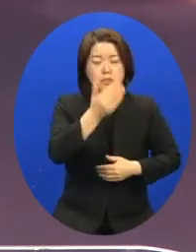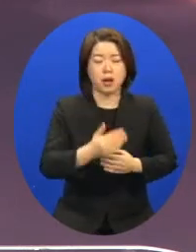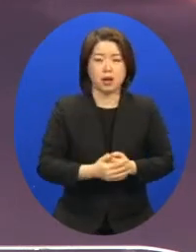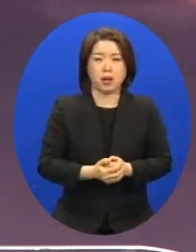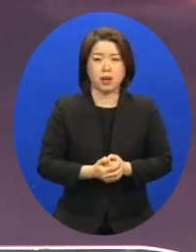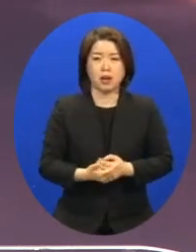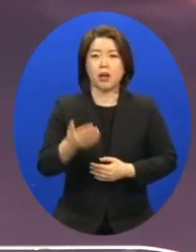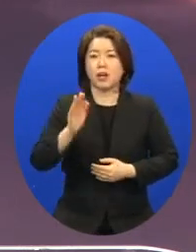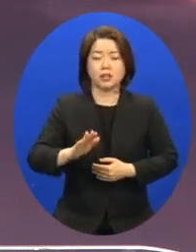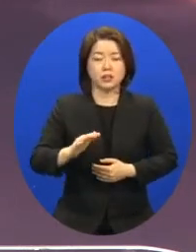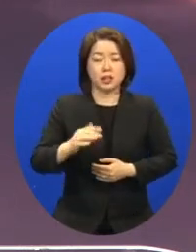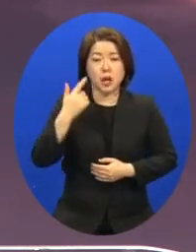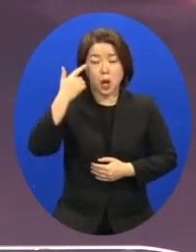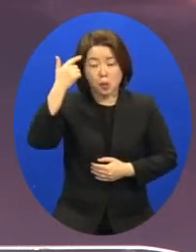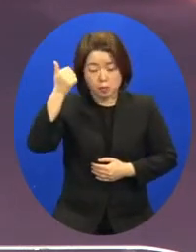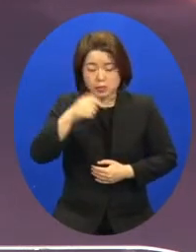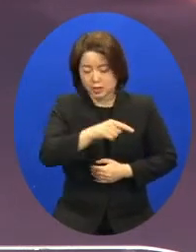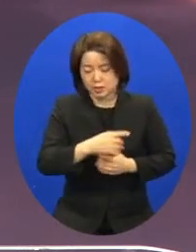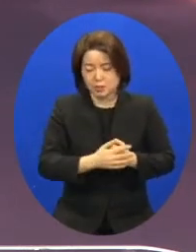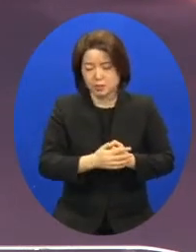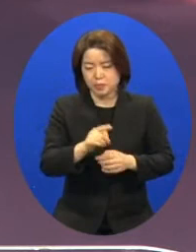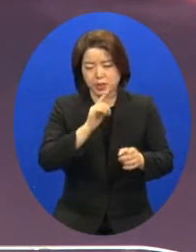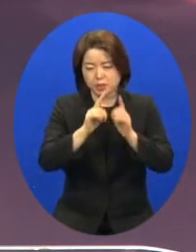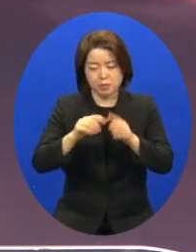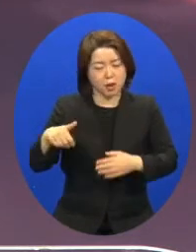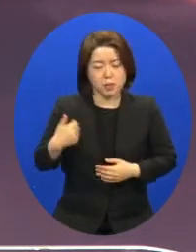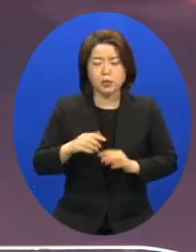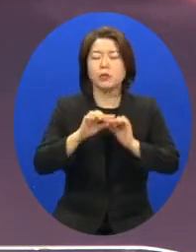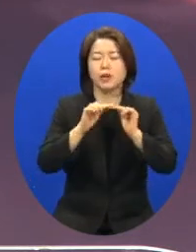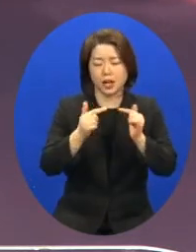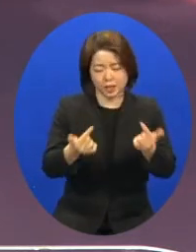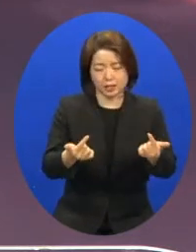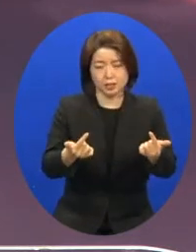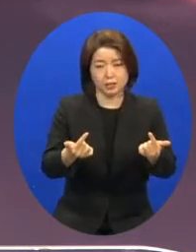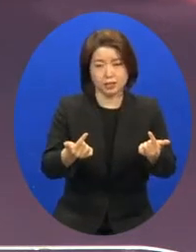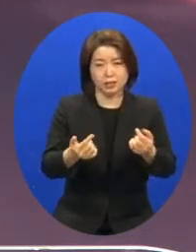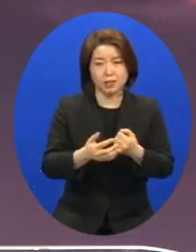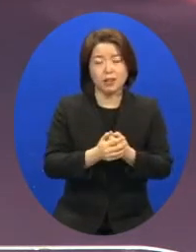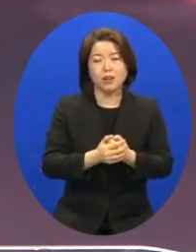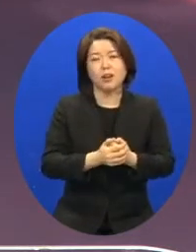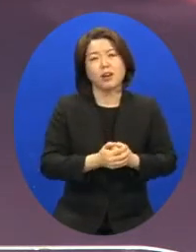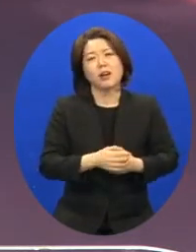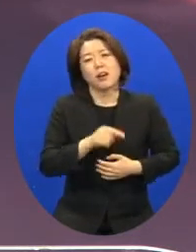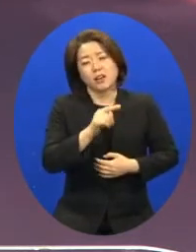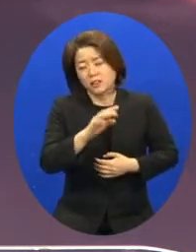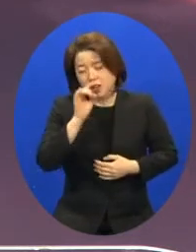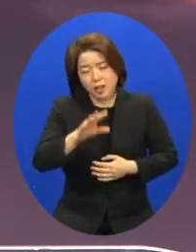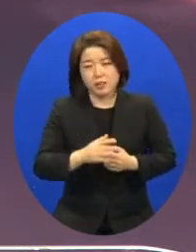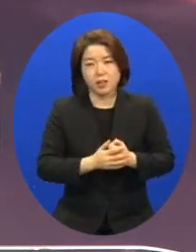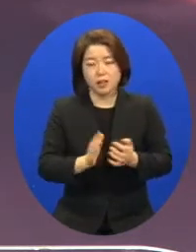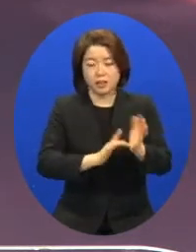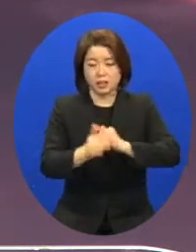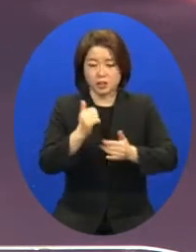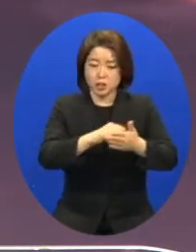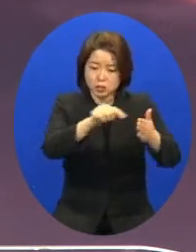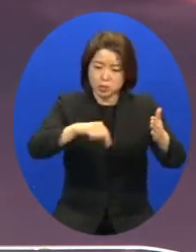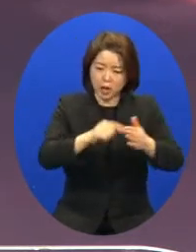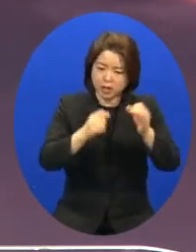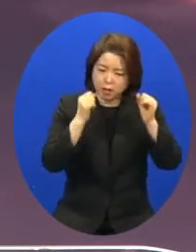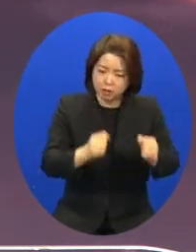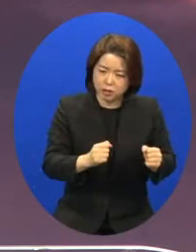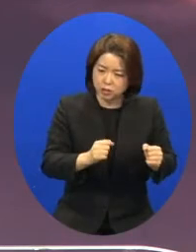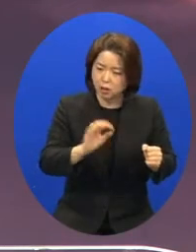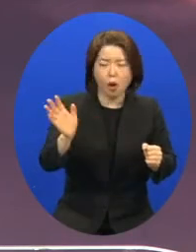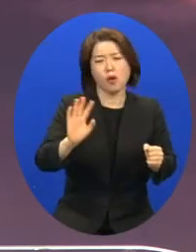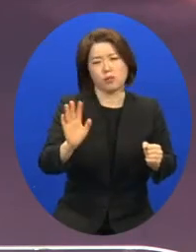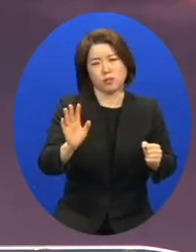목사님이, 목사님 저도 그 말을 모르는 건 아닌데 안 돼요. 그게 안 돼요. 예수님 안에 거하는 게 안 돼요.